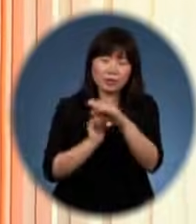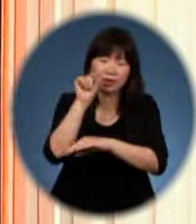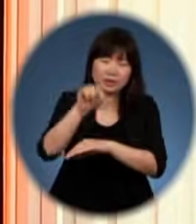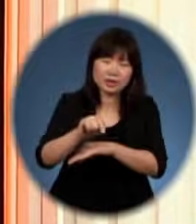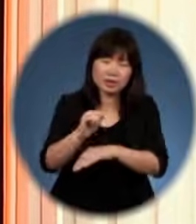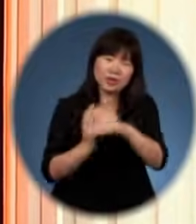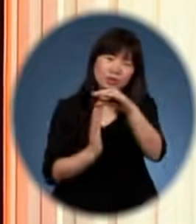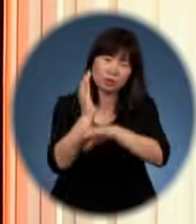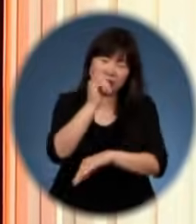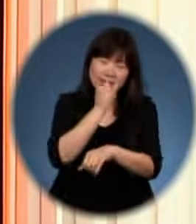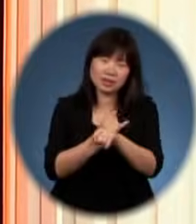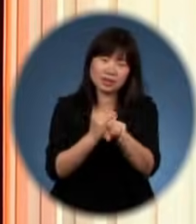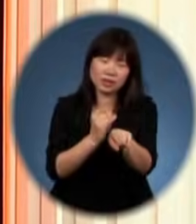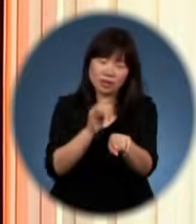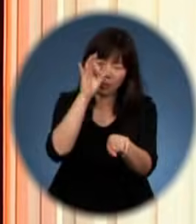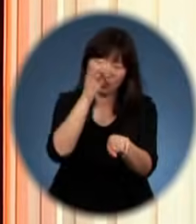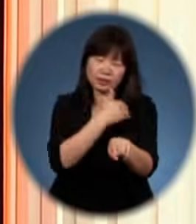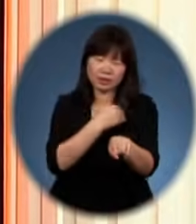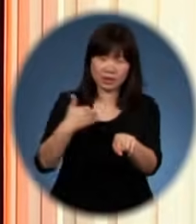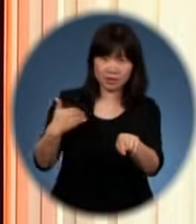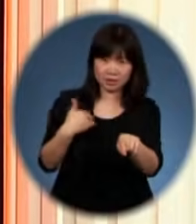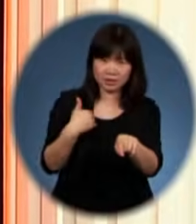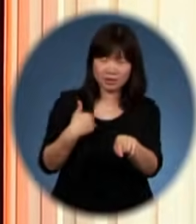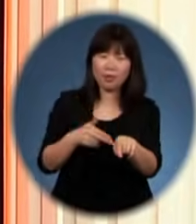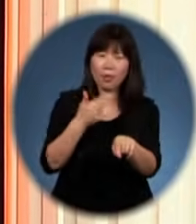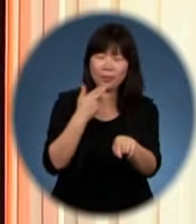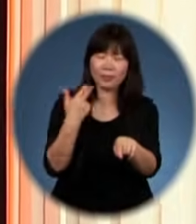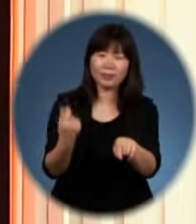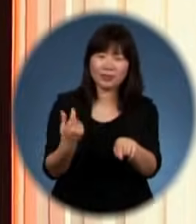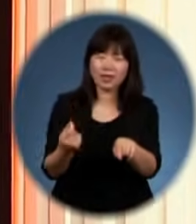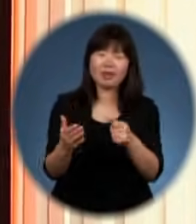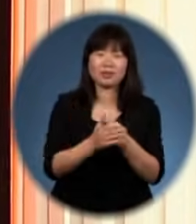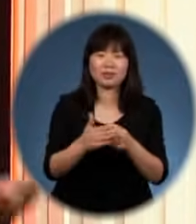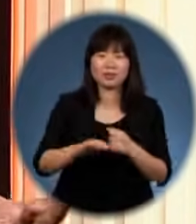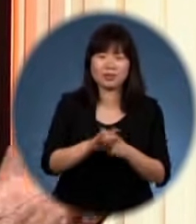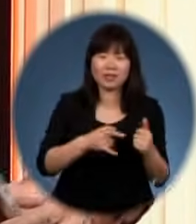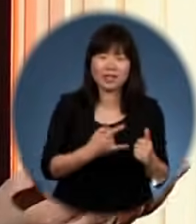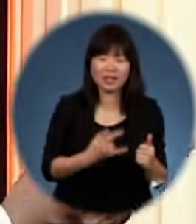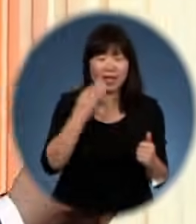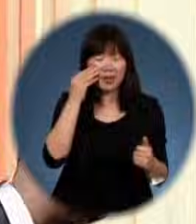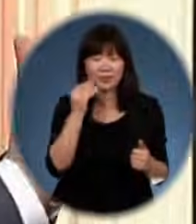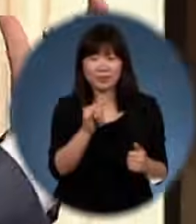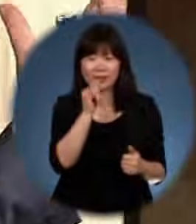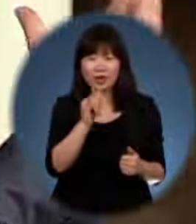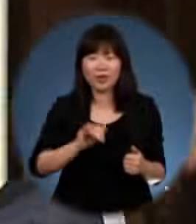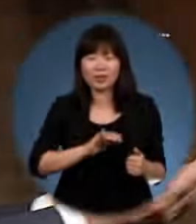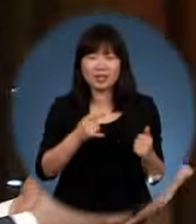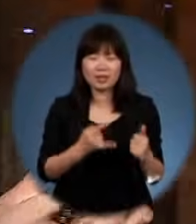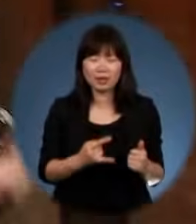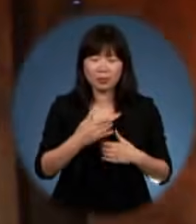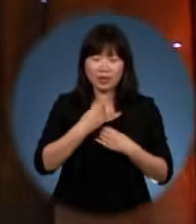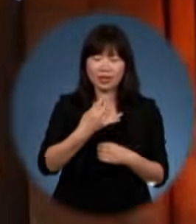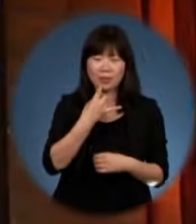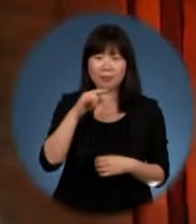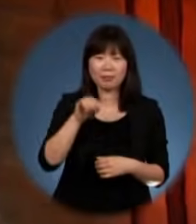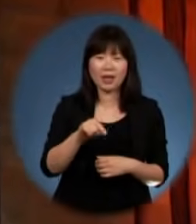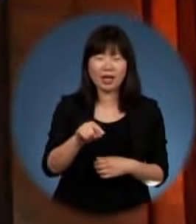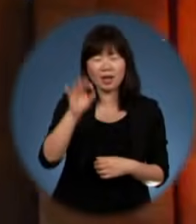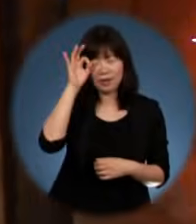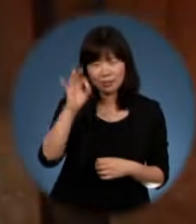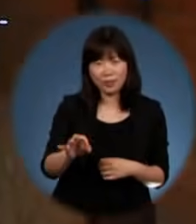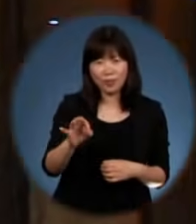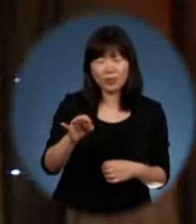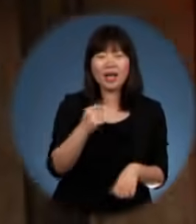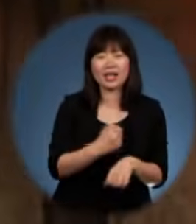초월적인 것을 볼 자신이 없는 것입니다 그러니까 우리에게 익숙한 것 우리가 편한 것만 보려고